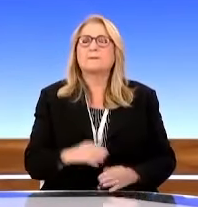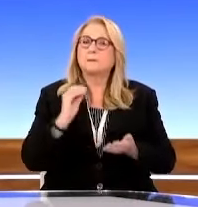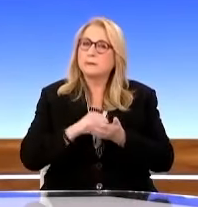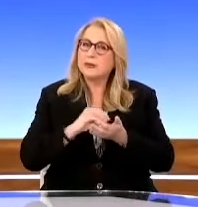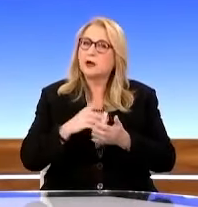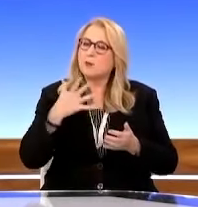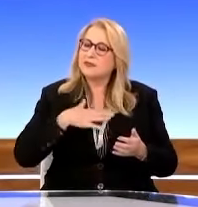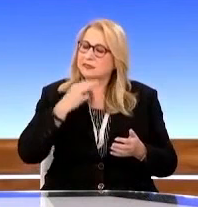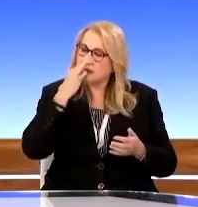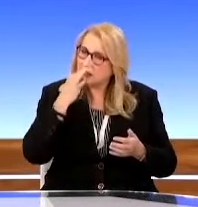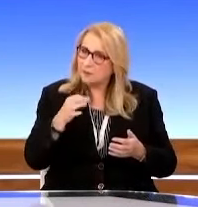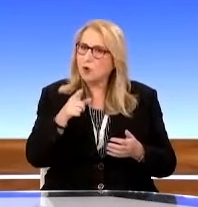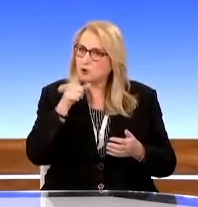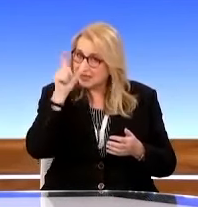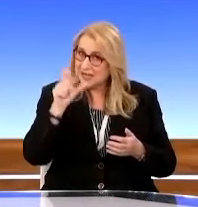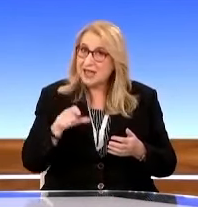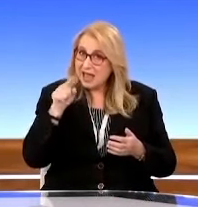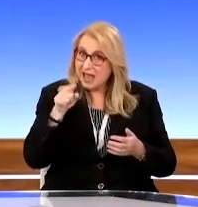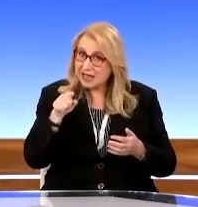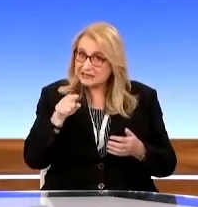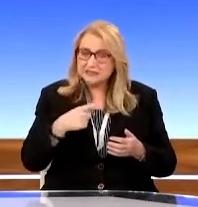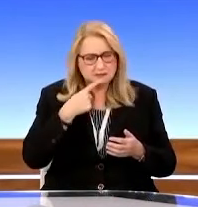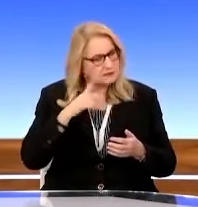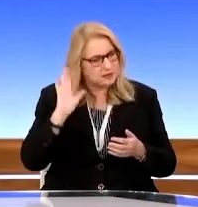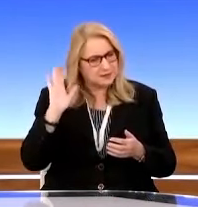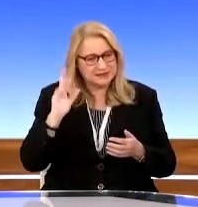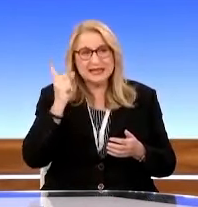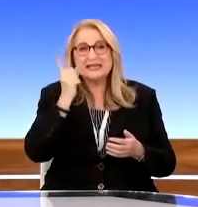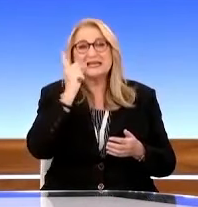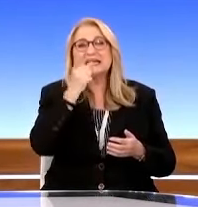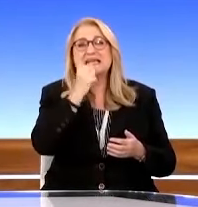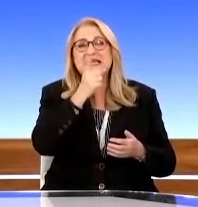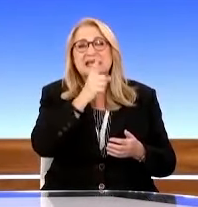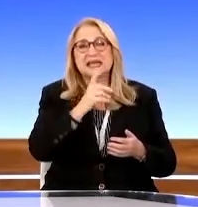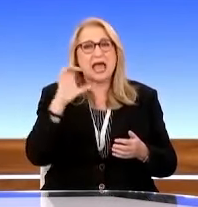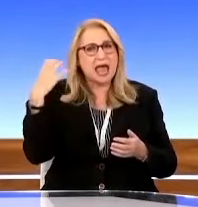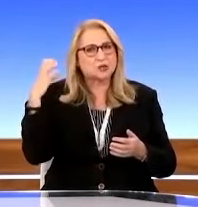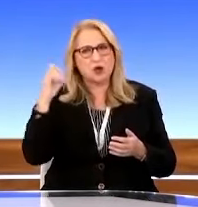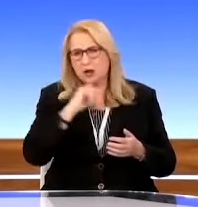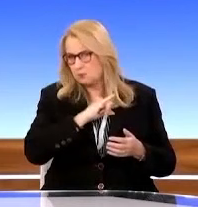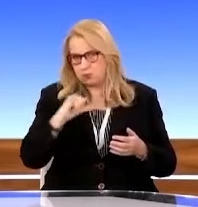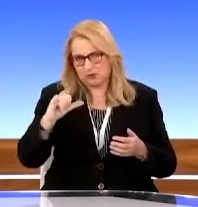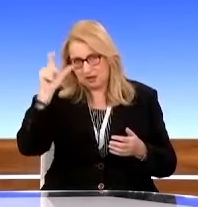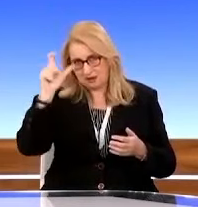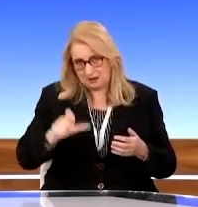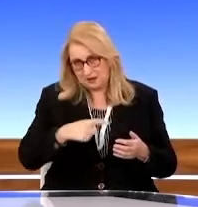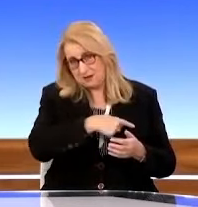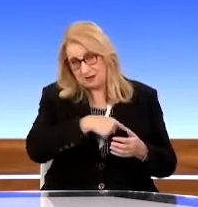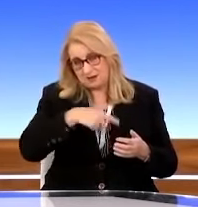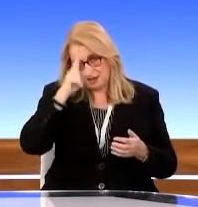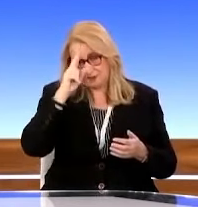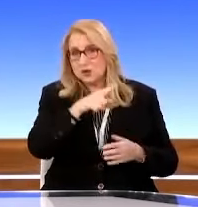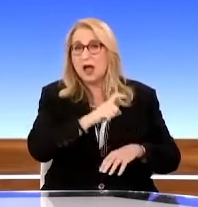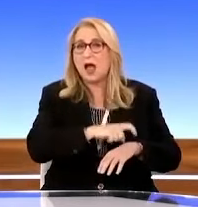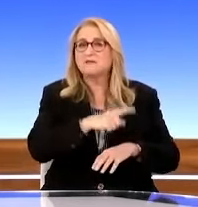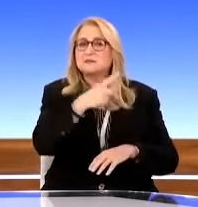να τονίσω ότι δεν ασκήσατε δημόσια κριτική απέναντι στον κύριο Ερντογάν, ο οποίος όταν μίλησε